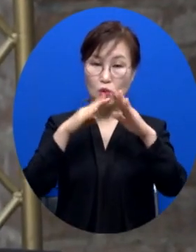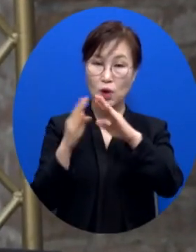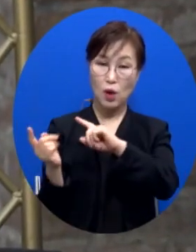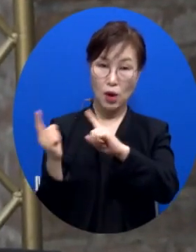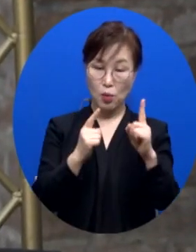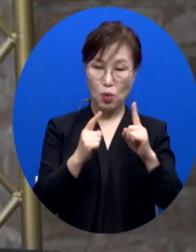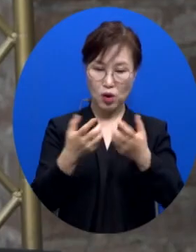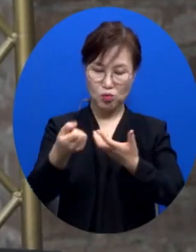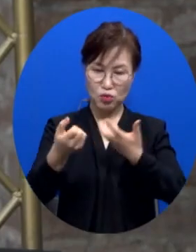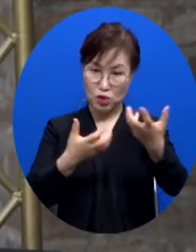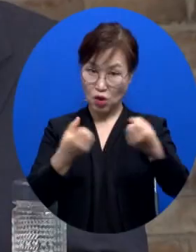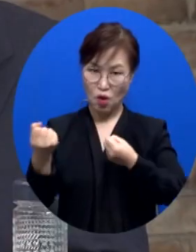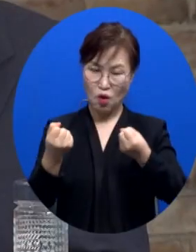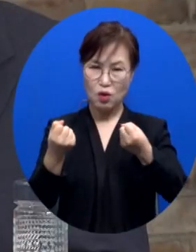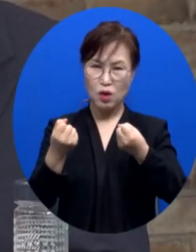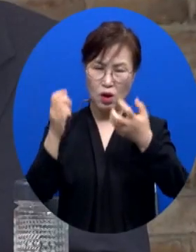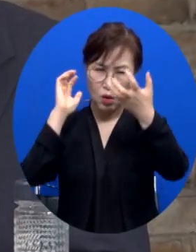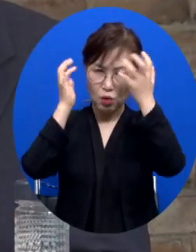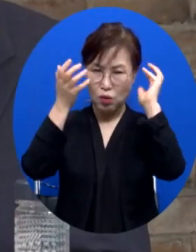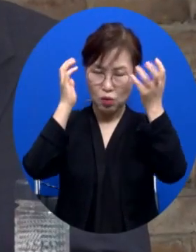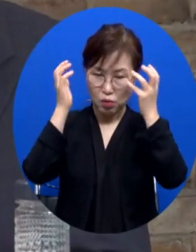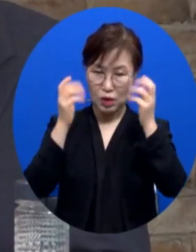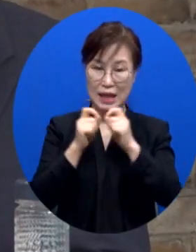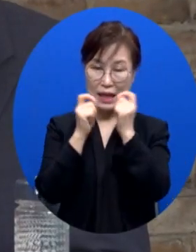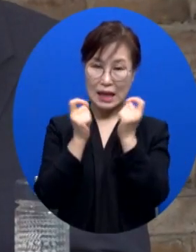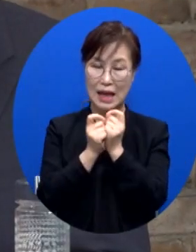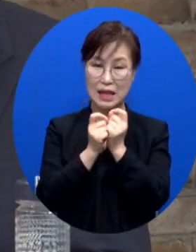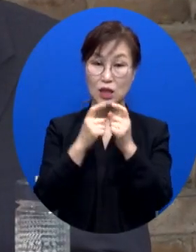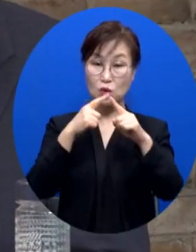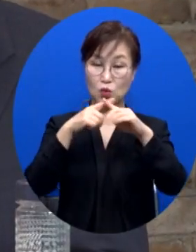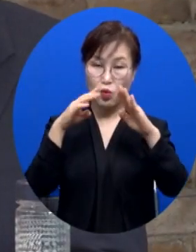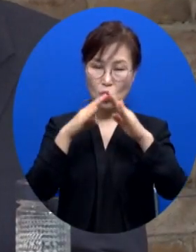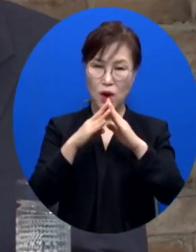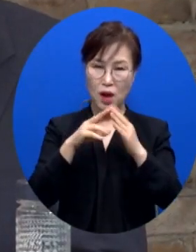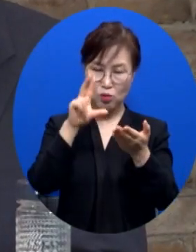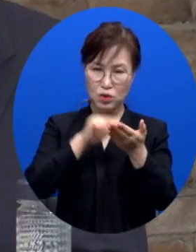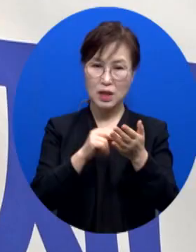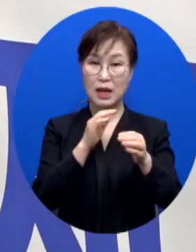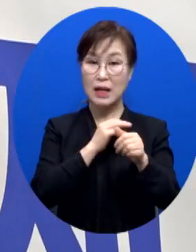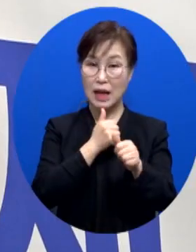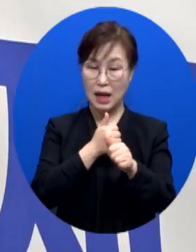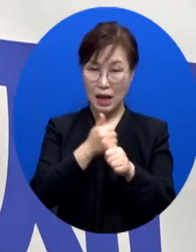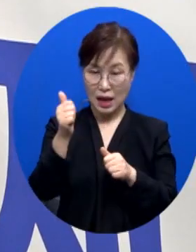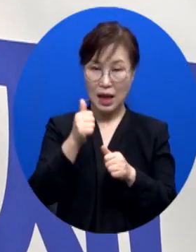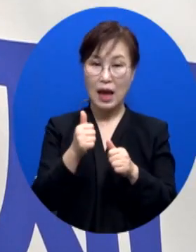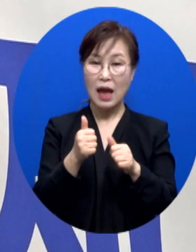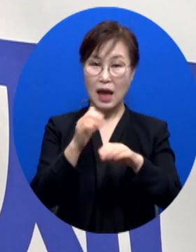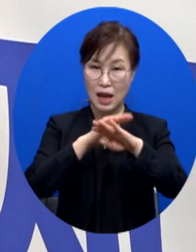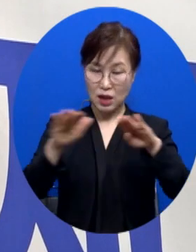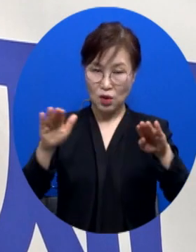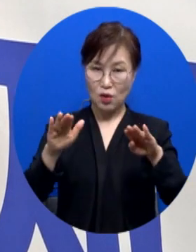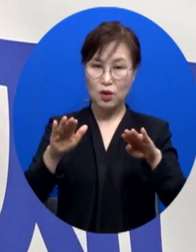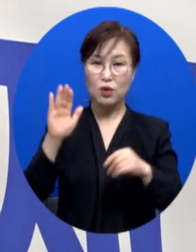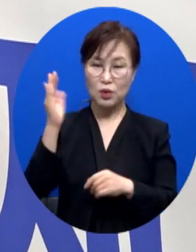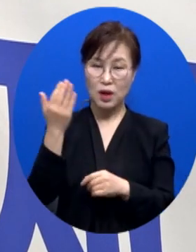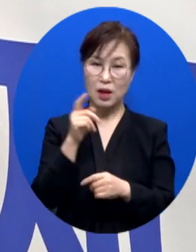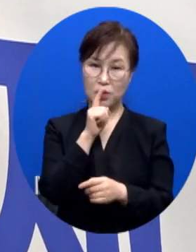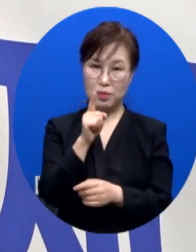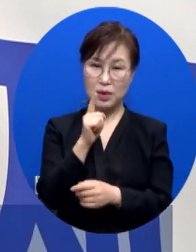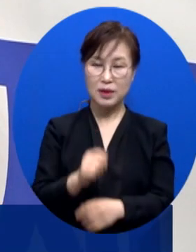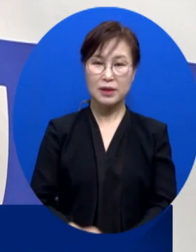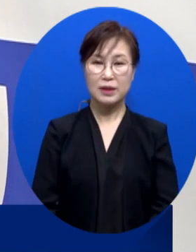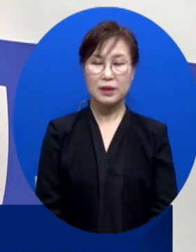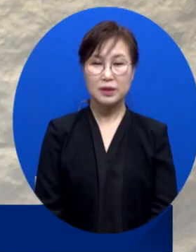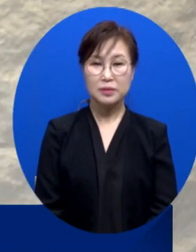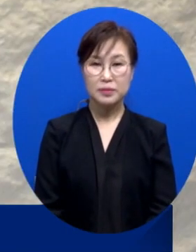장로교회의 분열과 산만해 보일 수 있는 개교회주의를 해결할 수 있을 거라고 앞선 강의를 논평했습니다. 그